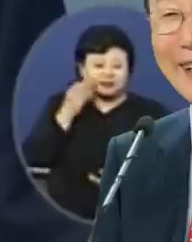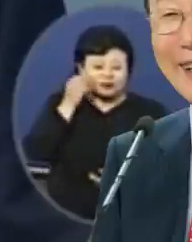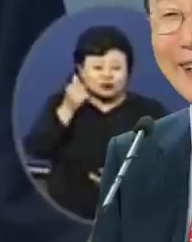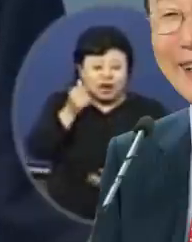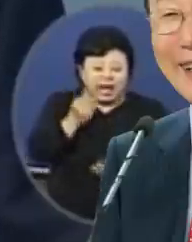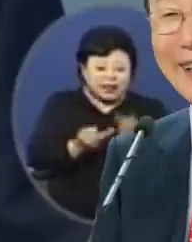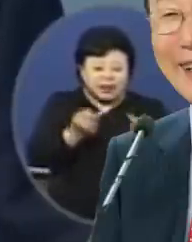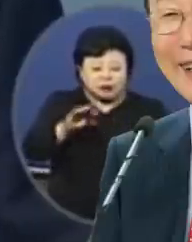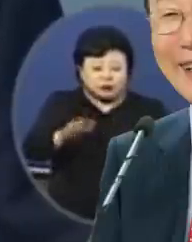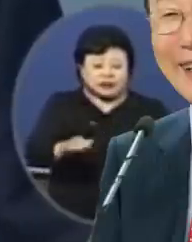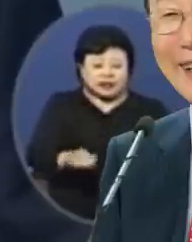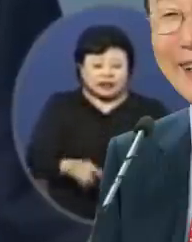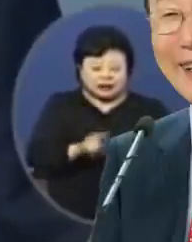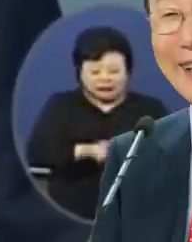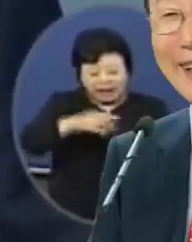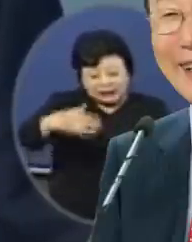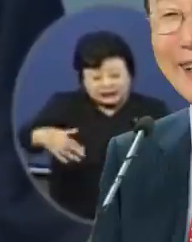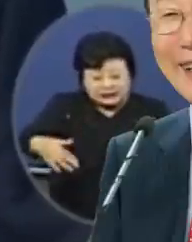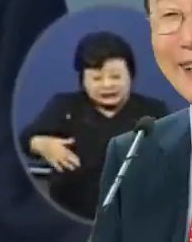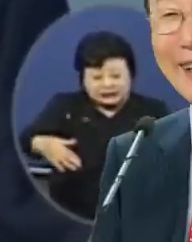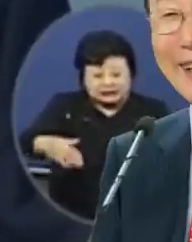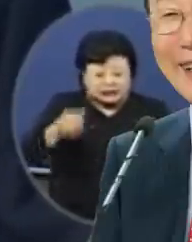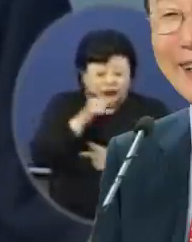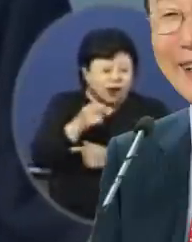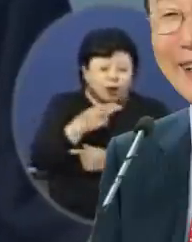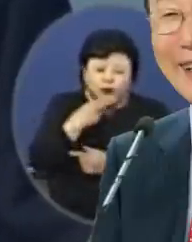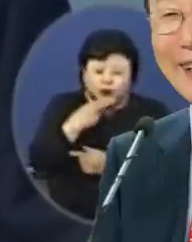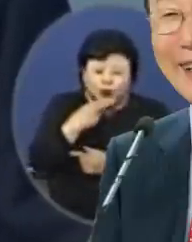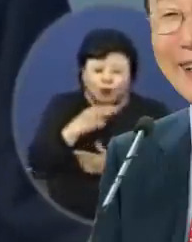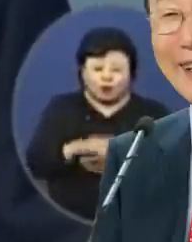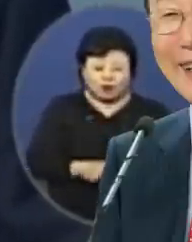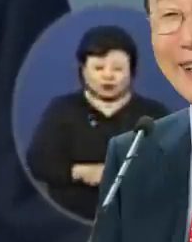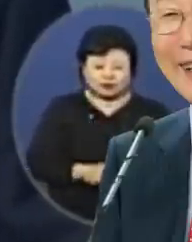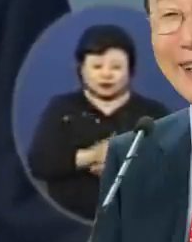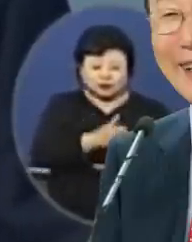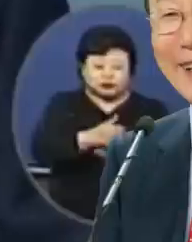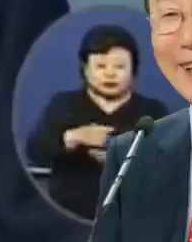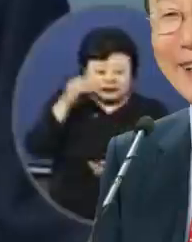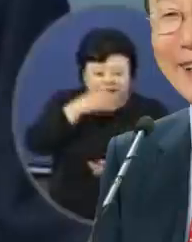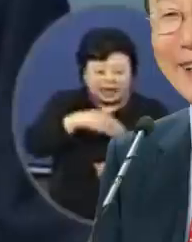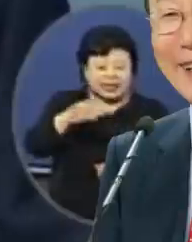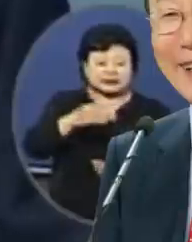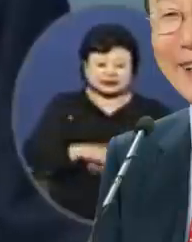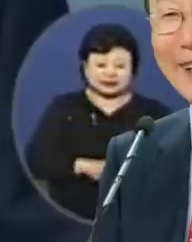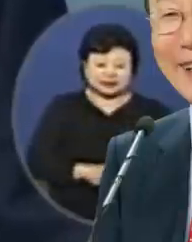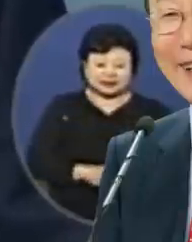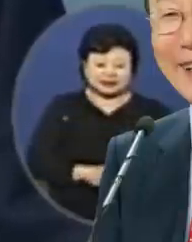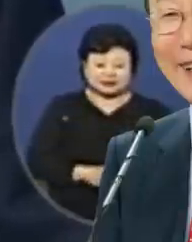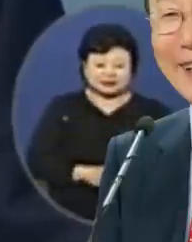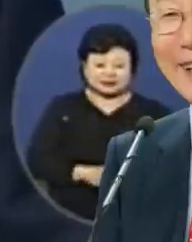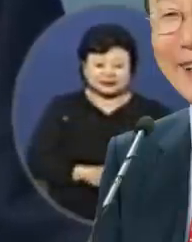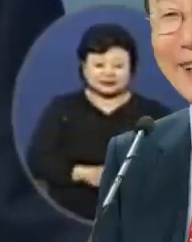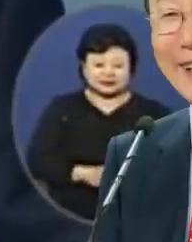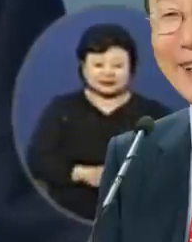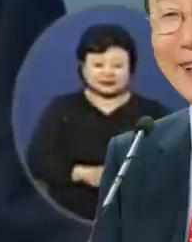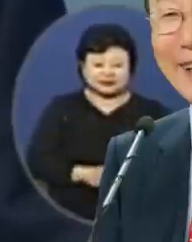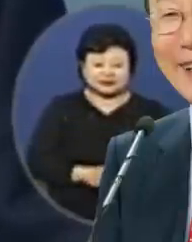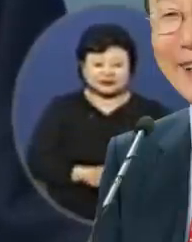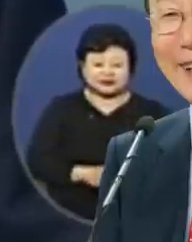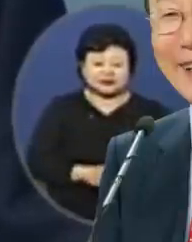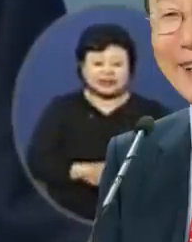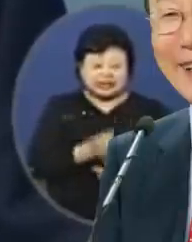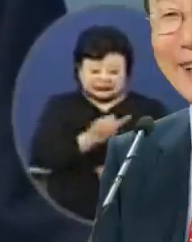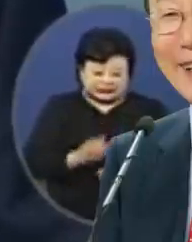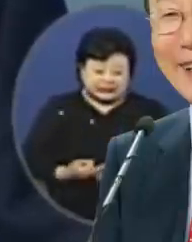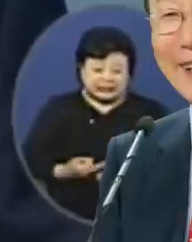가보니까 무화과 때가 아니지라 무화과 없어요. 그래서 주님 그냥 지나가실 것인데 기회를 이용해서